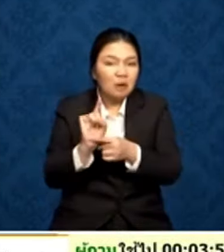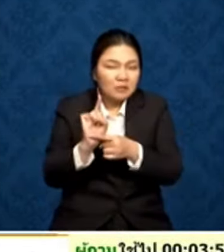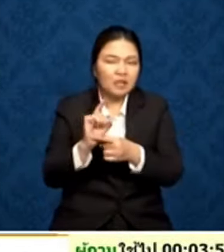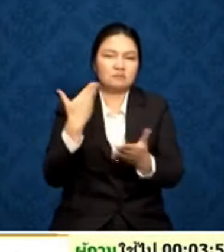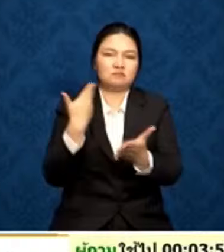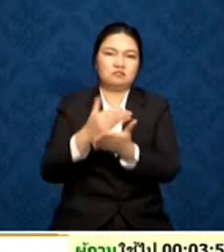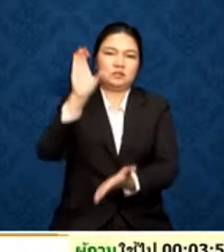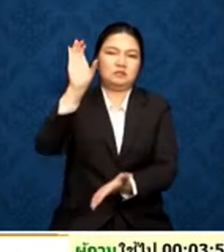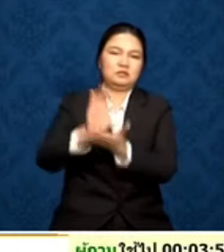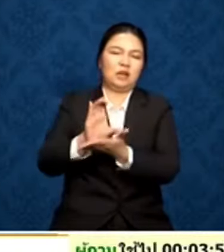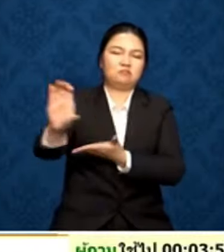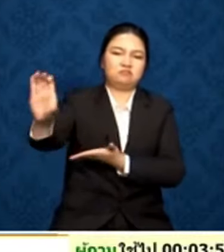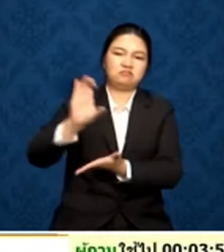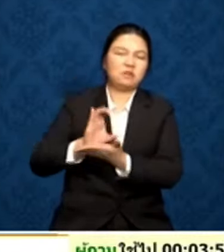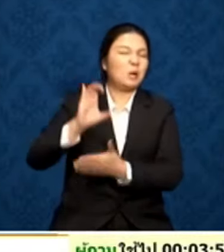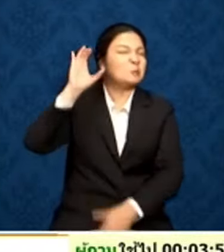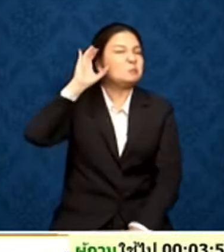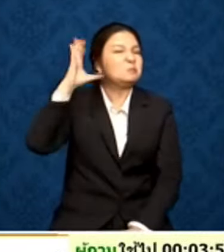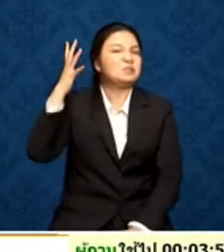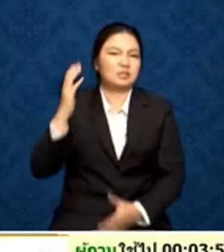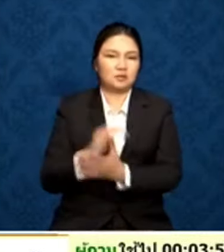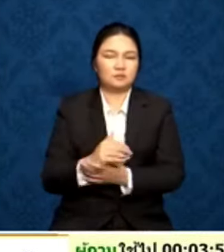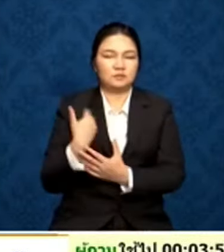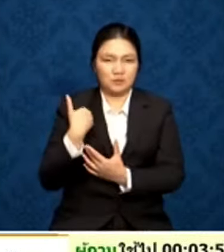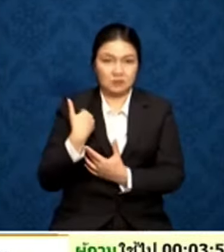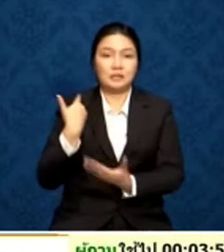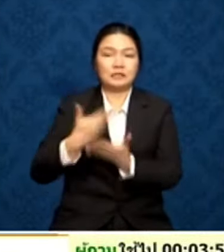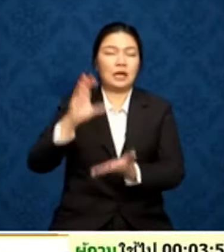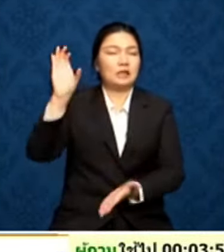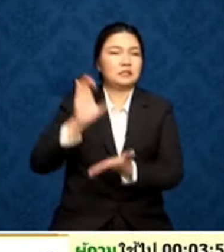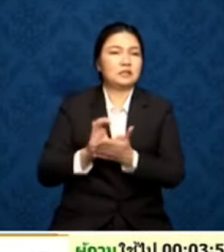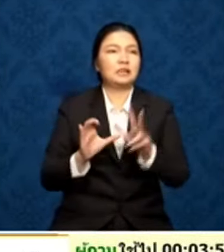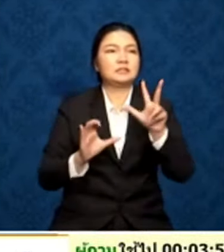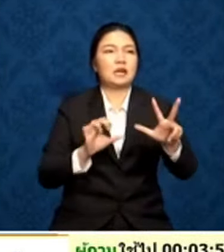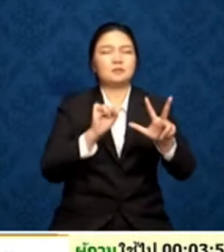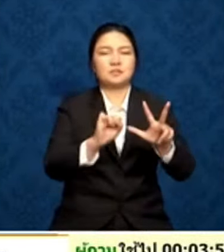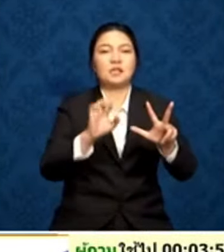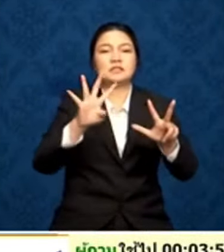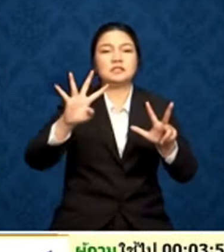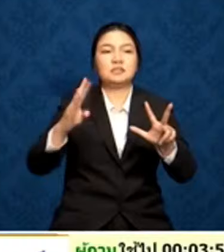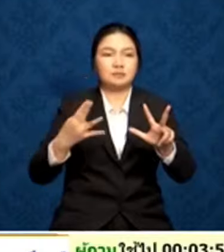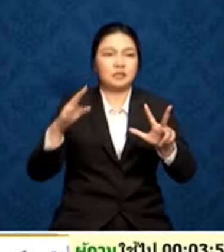ซึ่งมีงบประมาณถึง 340,000 ล้าน